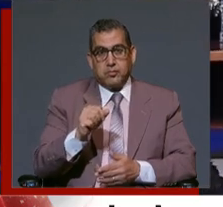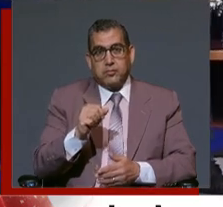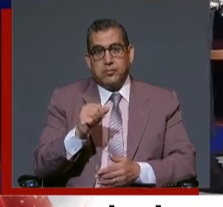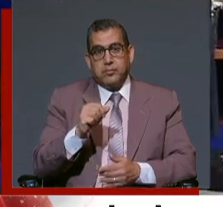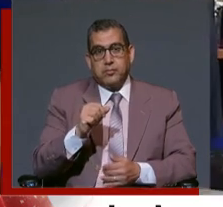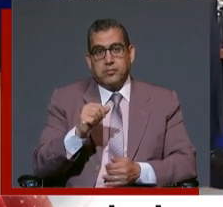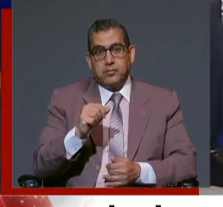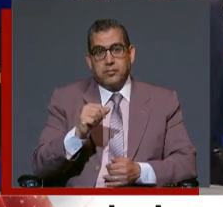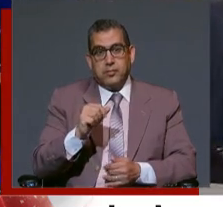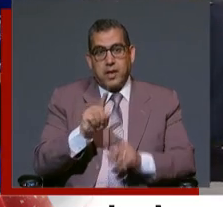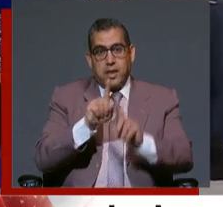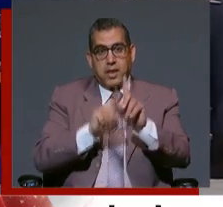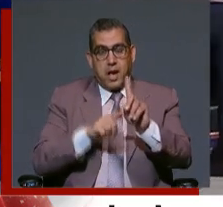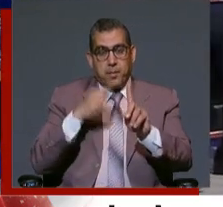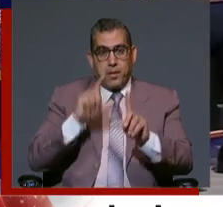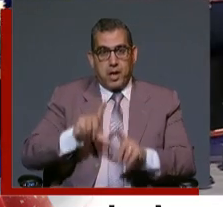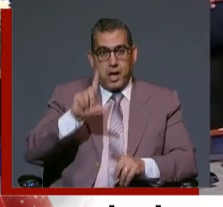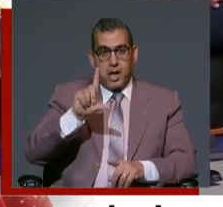نائب رئيس